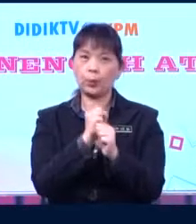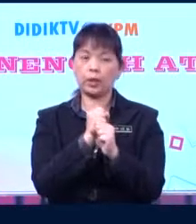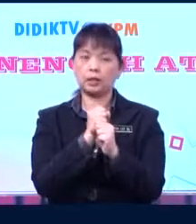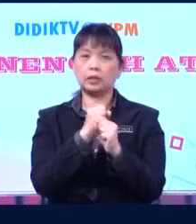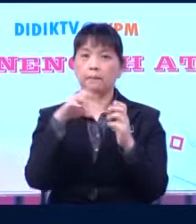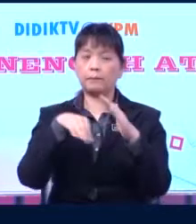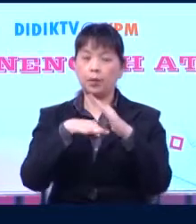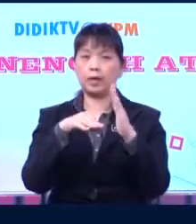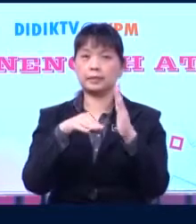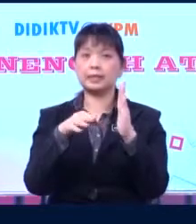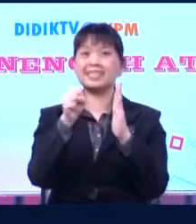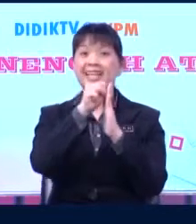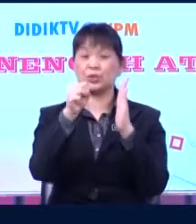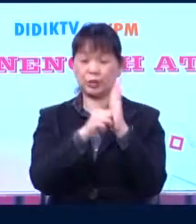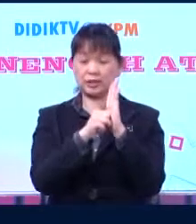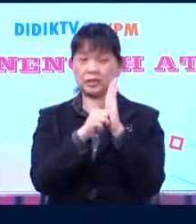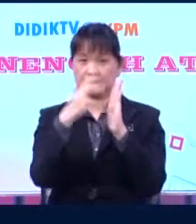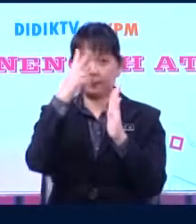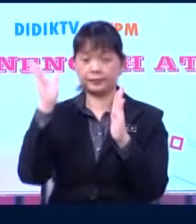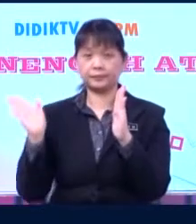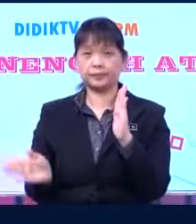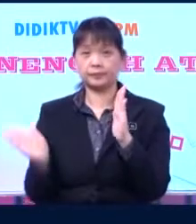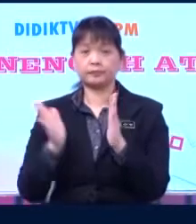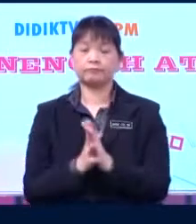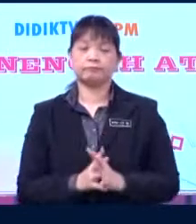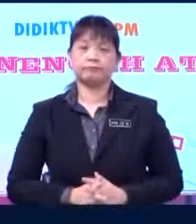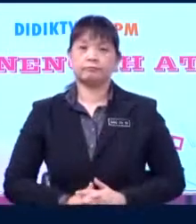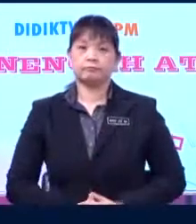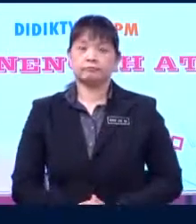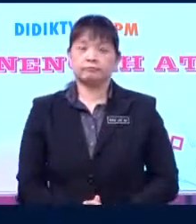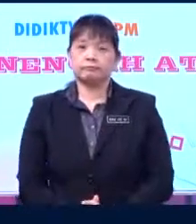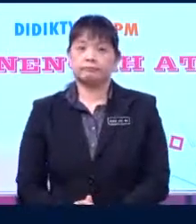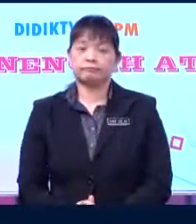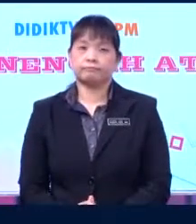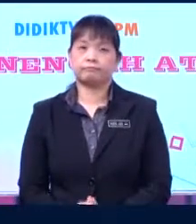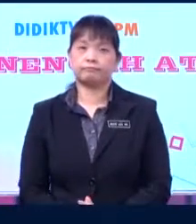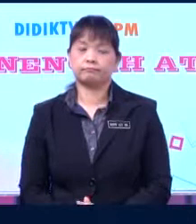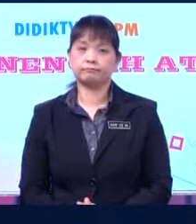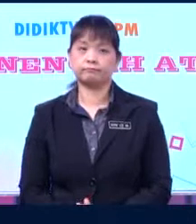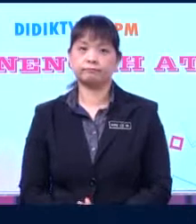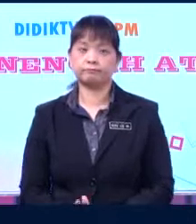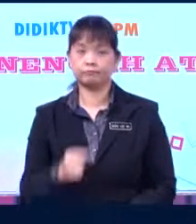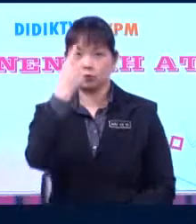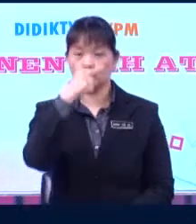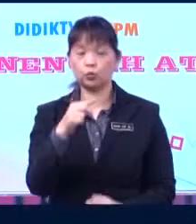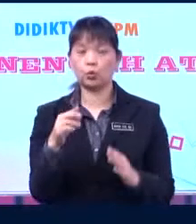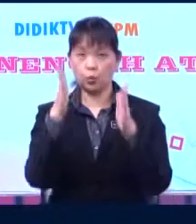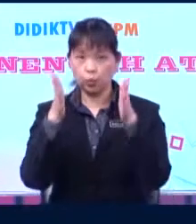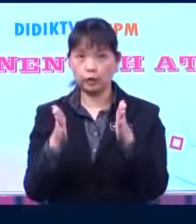Oke diikuti oleh Jepang untuk orang tinggi